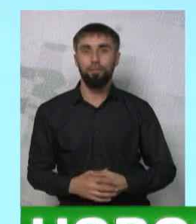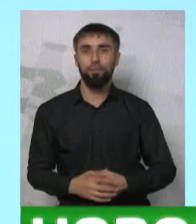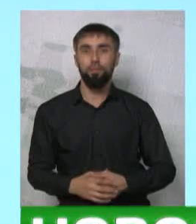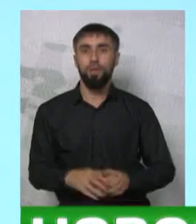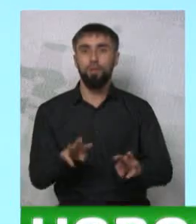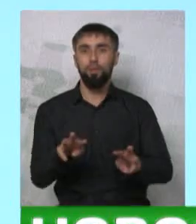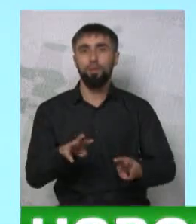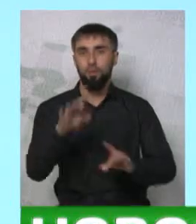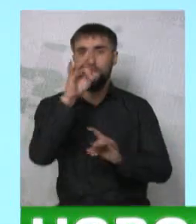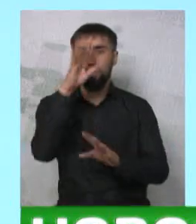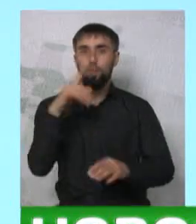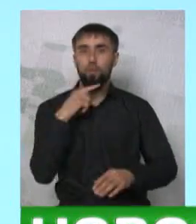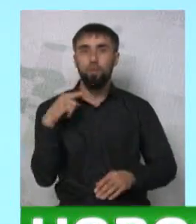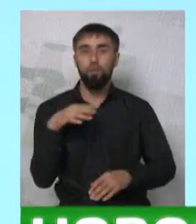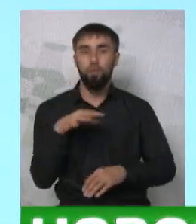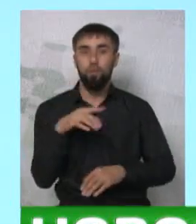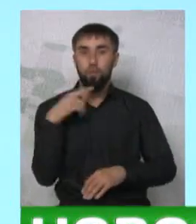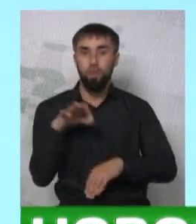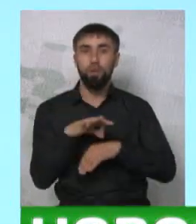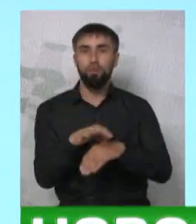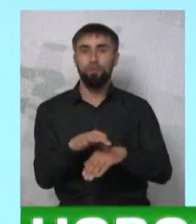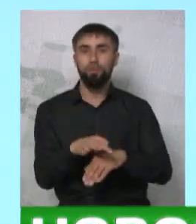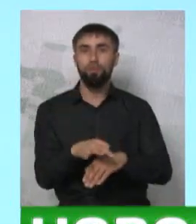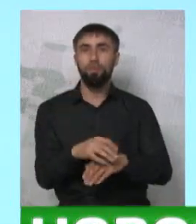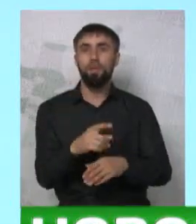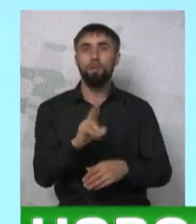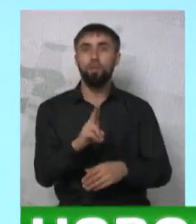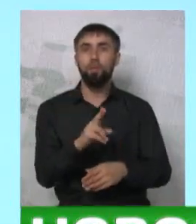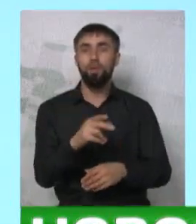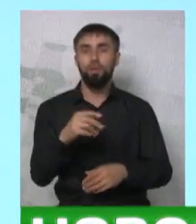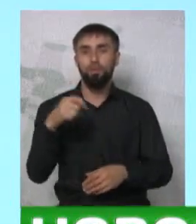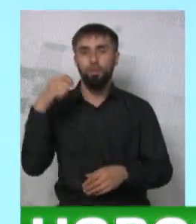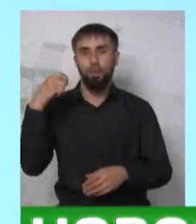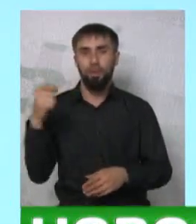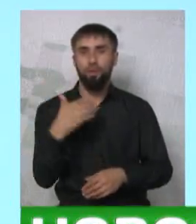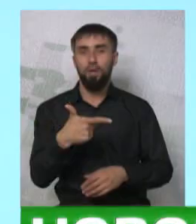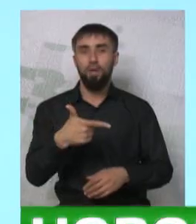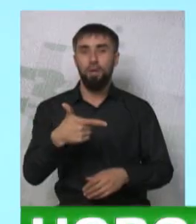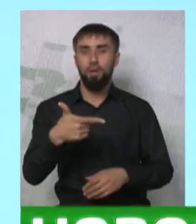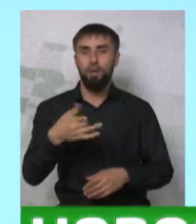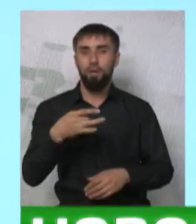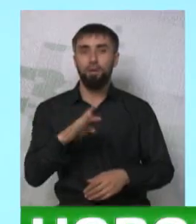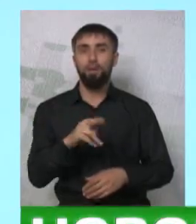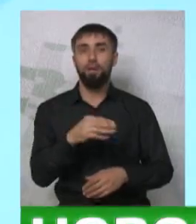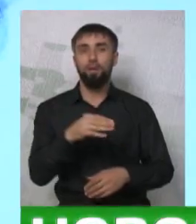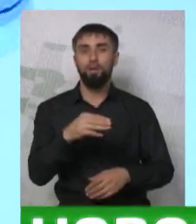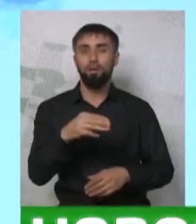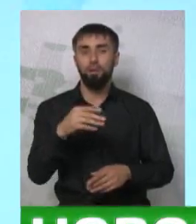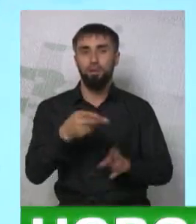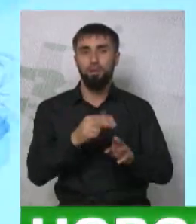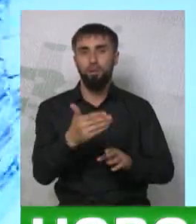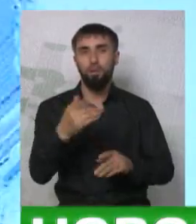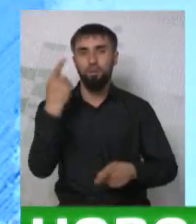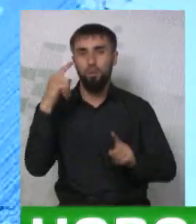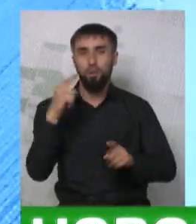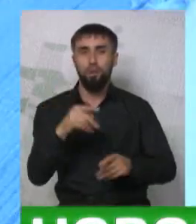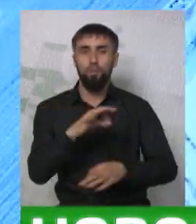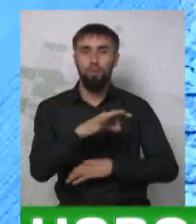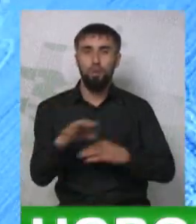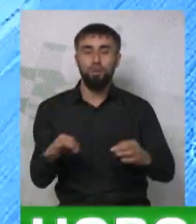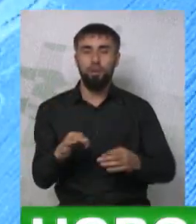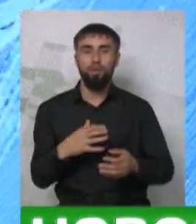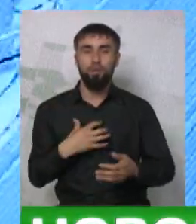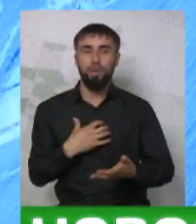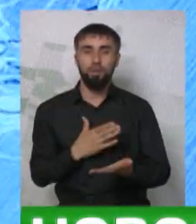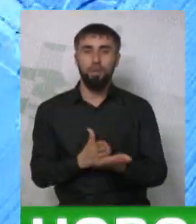минкультуры России ведет прием заявок соискателей грантов президента Российской Федерации для поддержки творческих проектов вообще национального